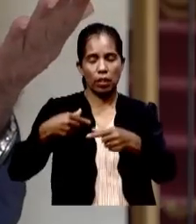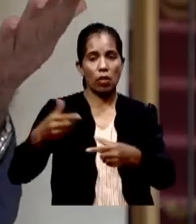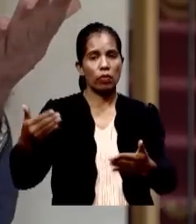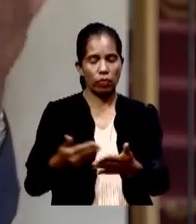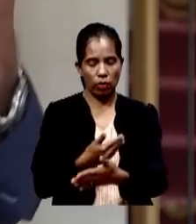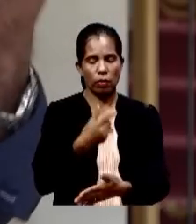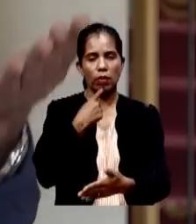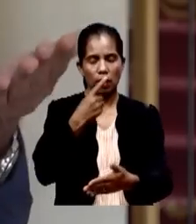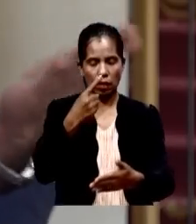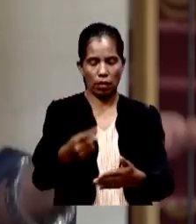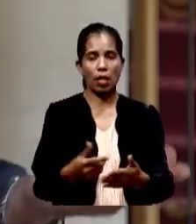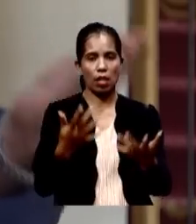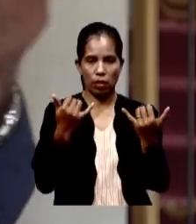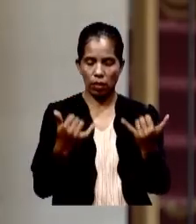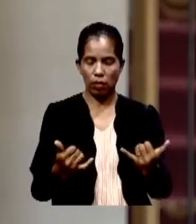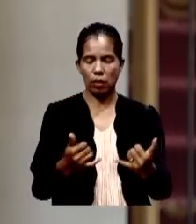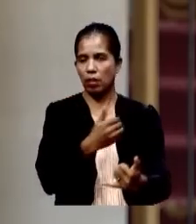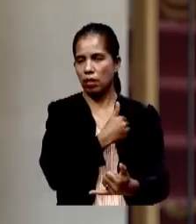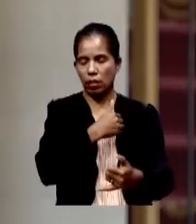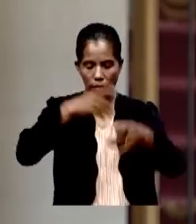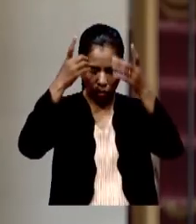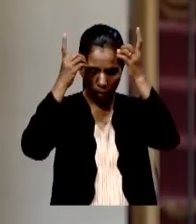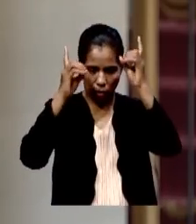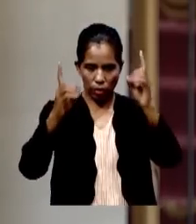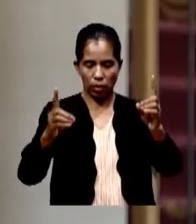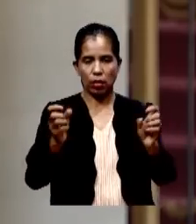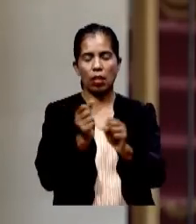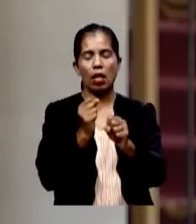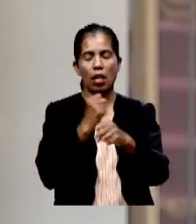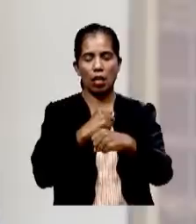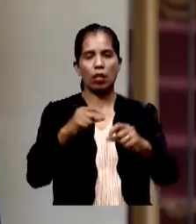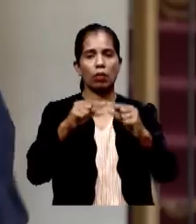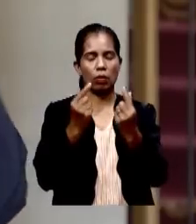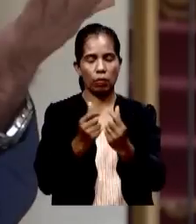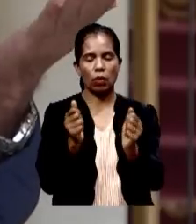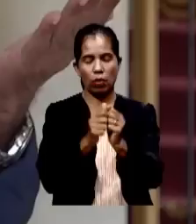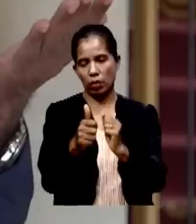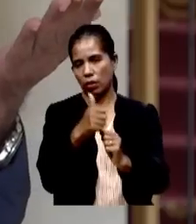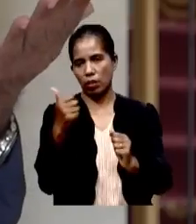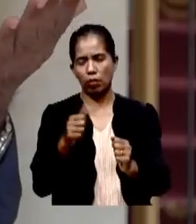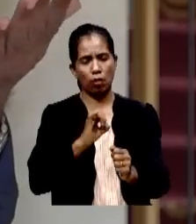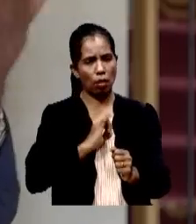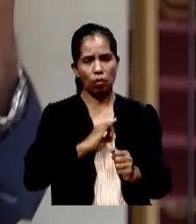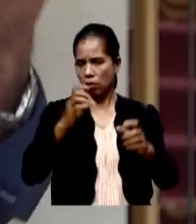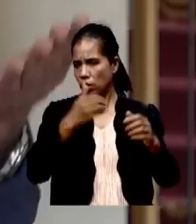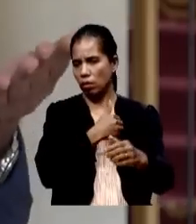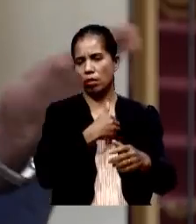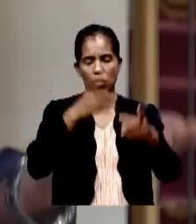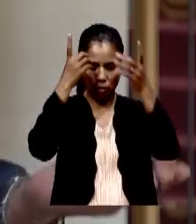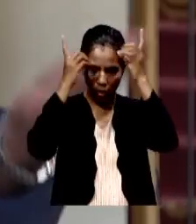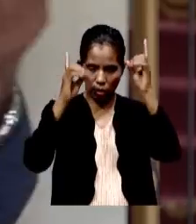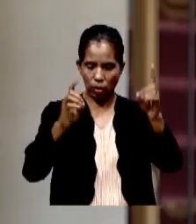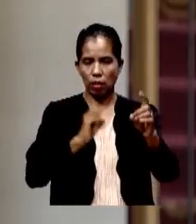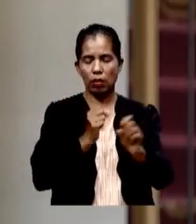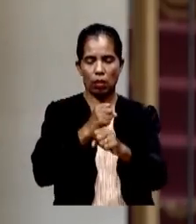Timur Hateten, dadaung ne nia sedauk disidi atu forma pakote ho sira seluk. Aus si dak disite. Aus si forma la